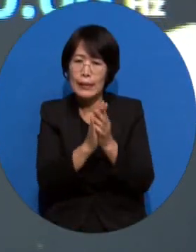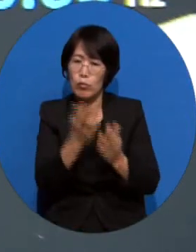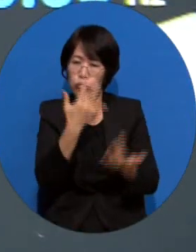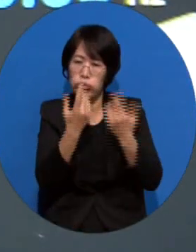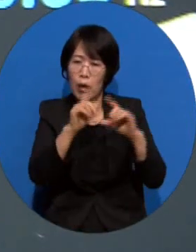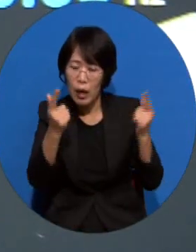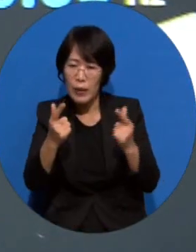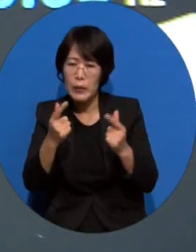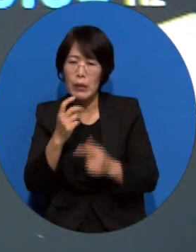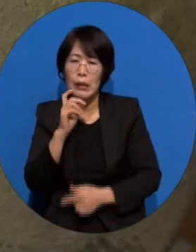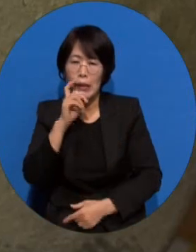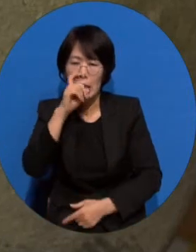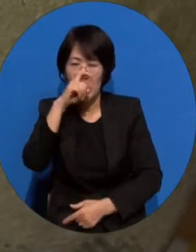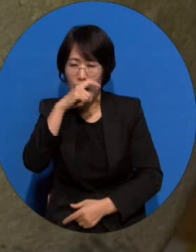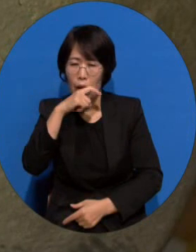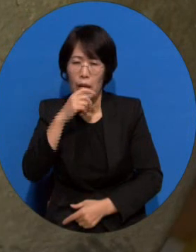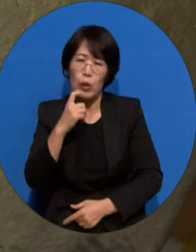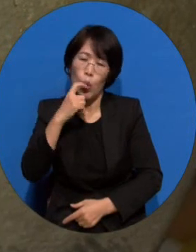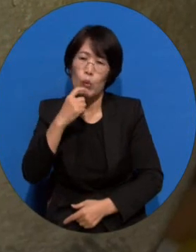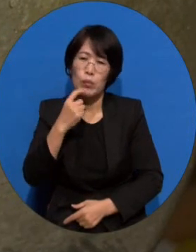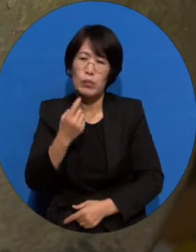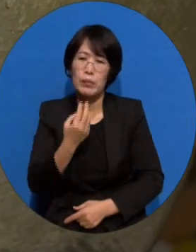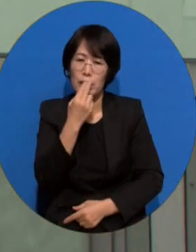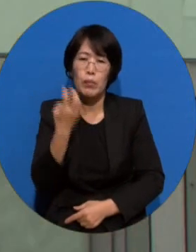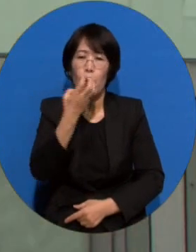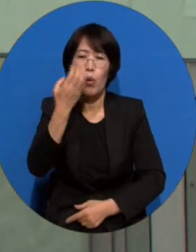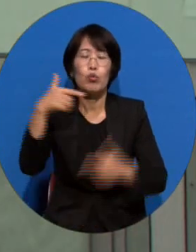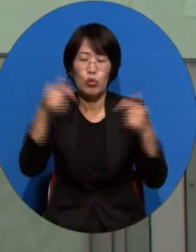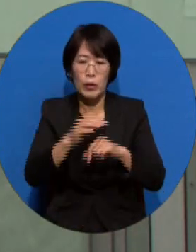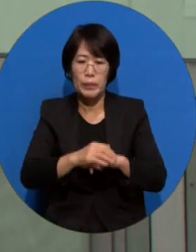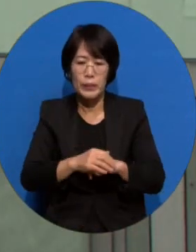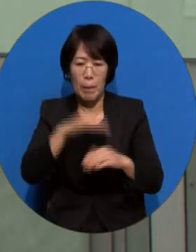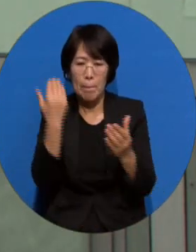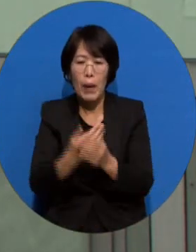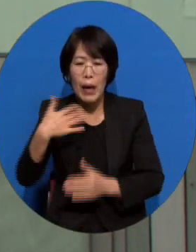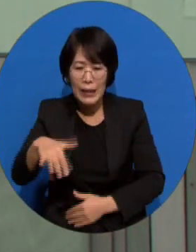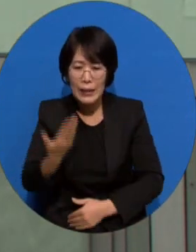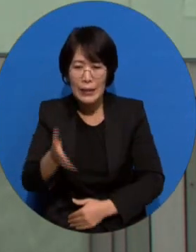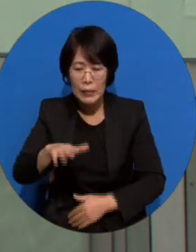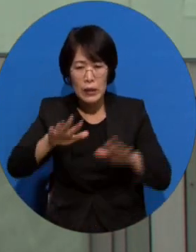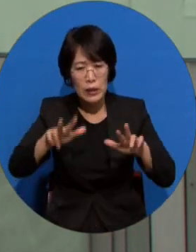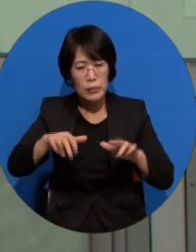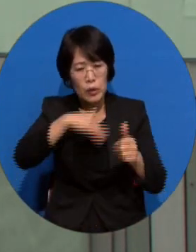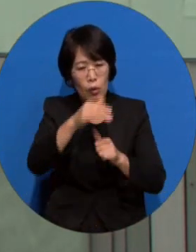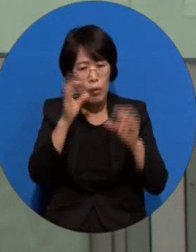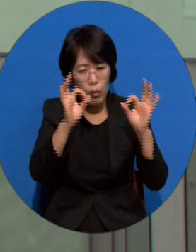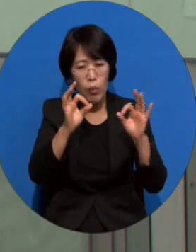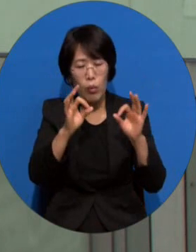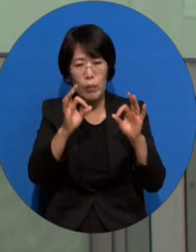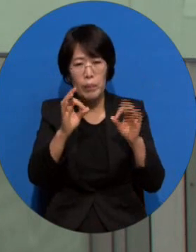않아 유해물질도 획기적으로 줄일 수 있다는 겁니다. 완벽하진 않지만은 현 단계에서는